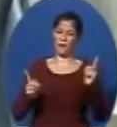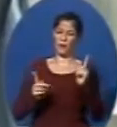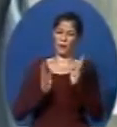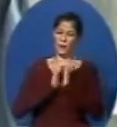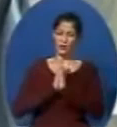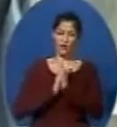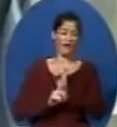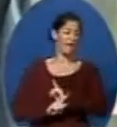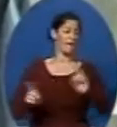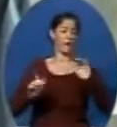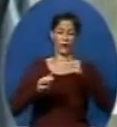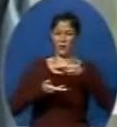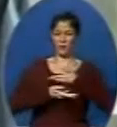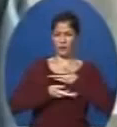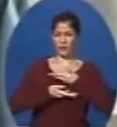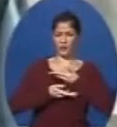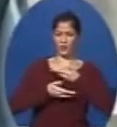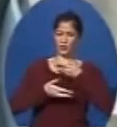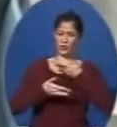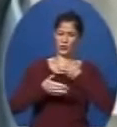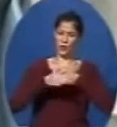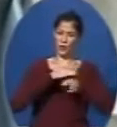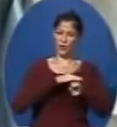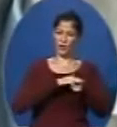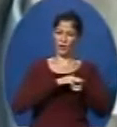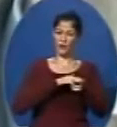ביקשתי, מעולם לא קיבלתי שוחד,